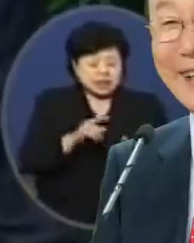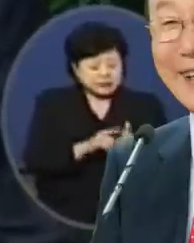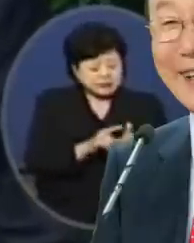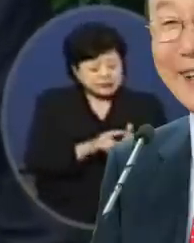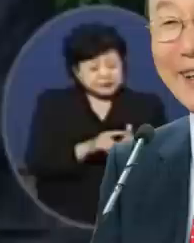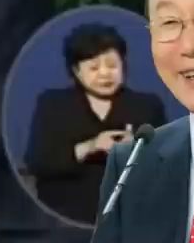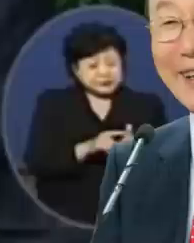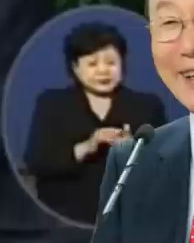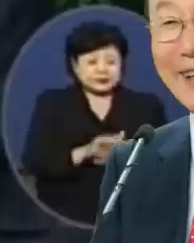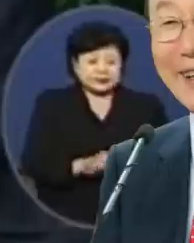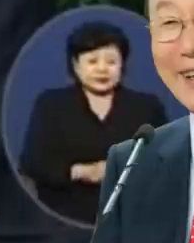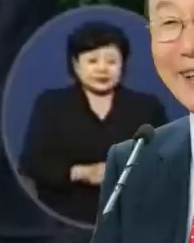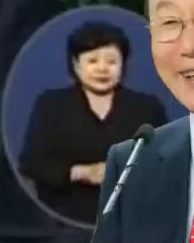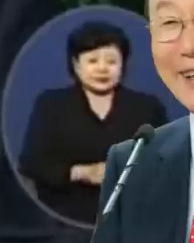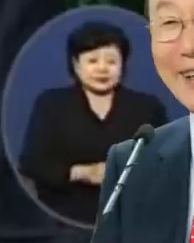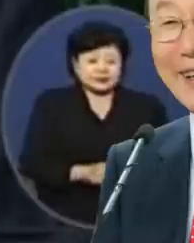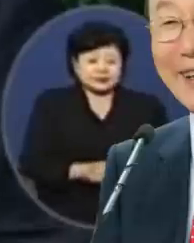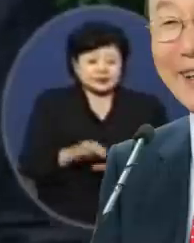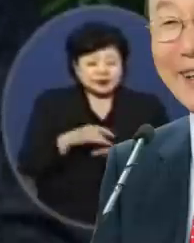빌립이